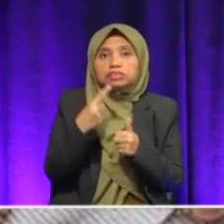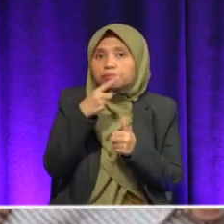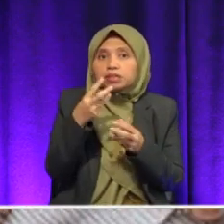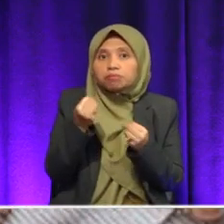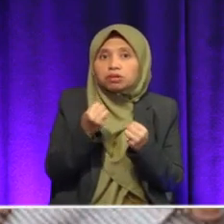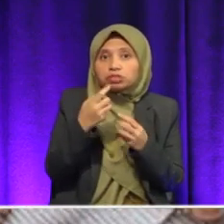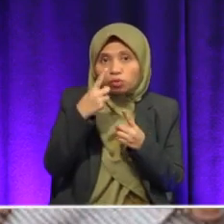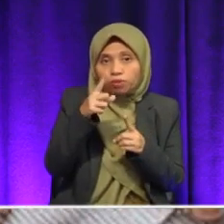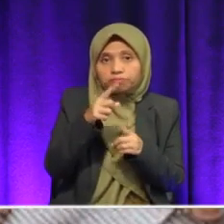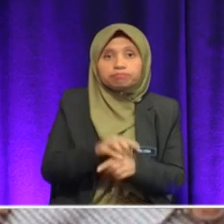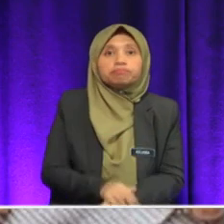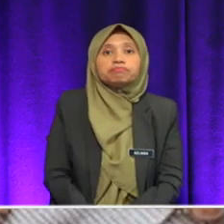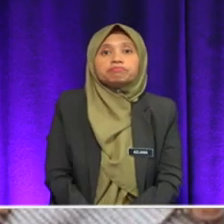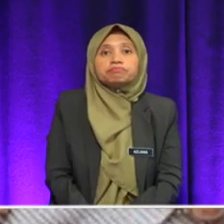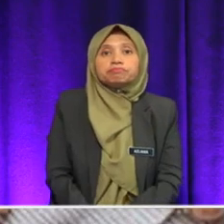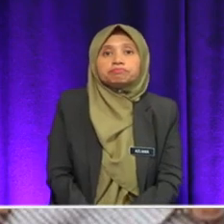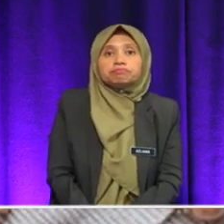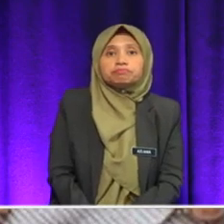soalnya pertama